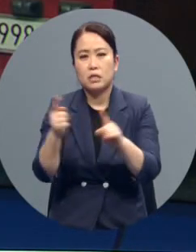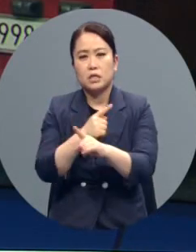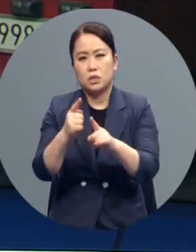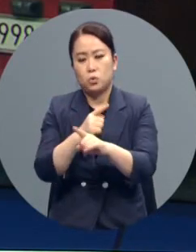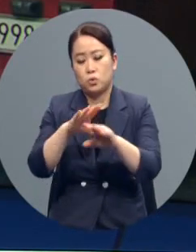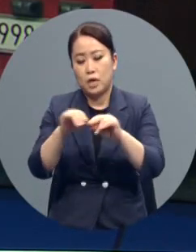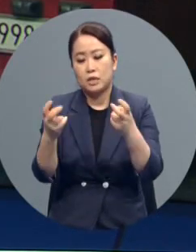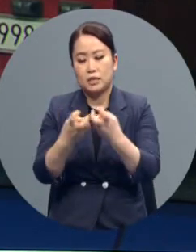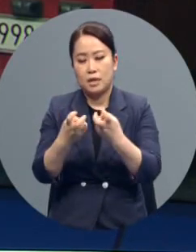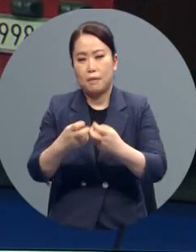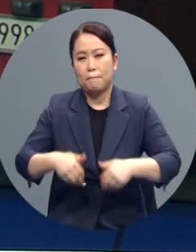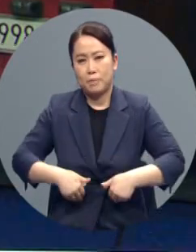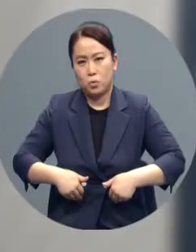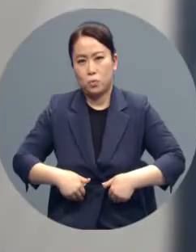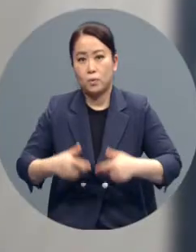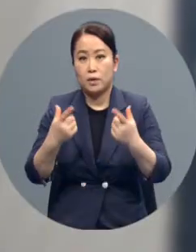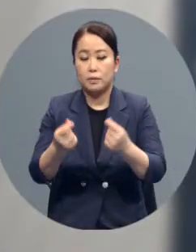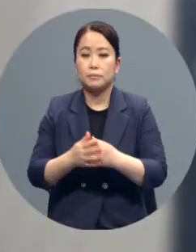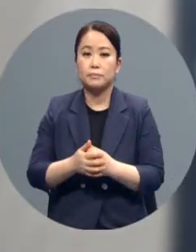김윤아 기자입니다.